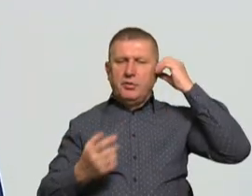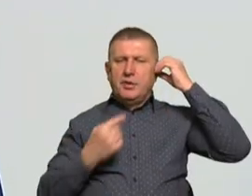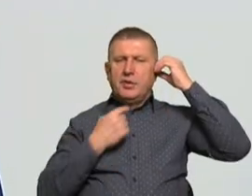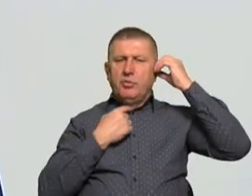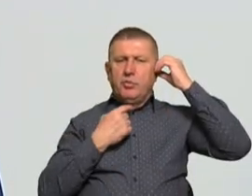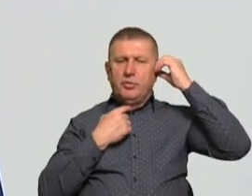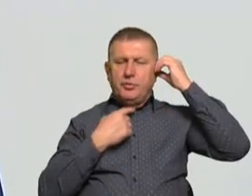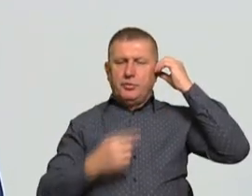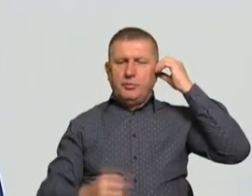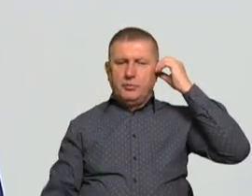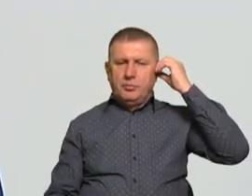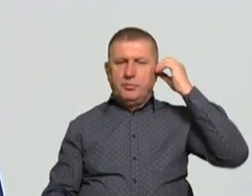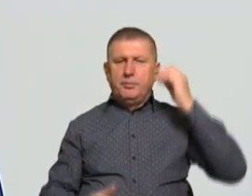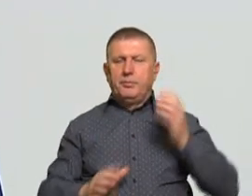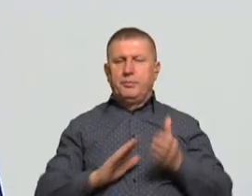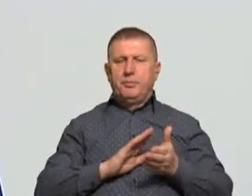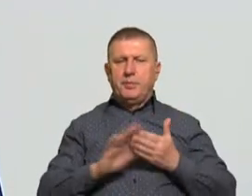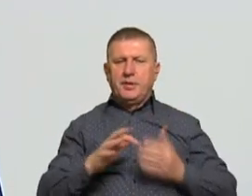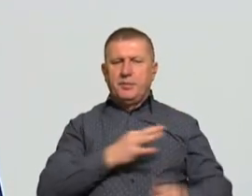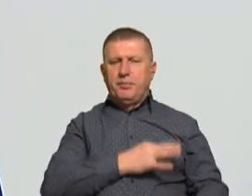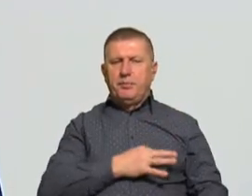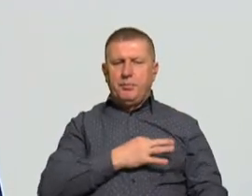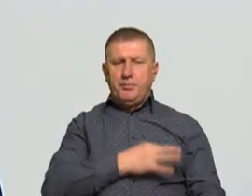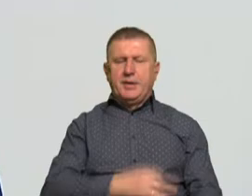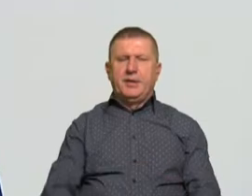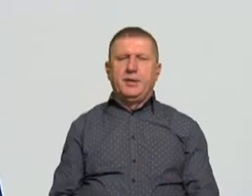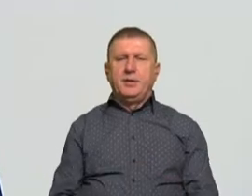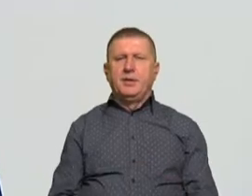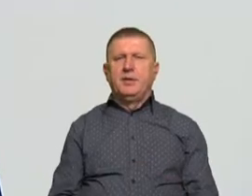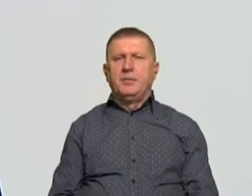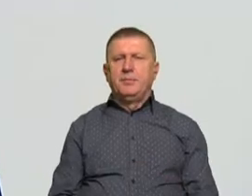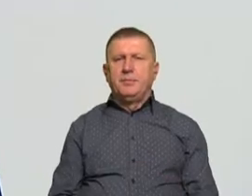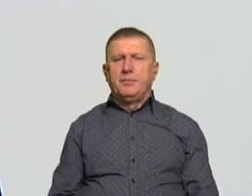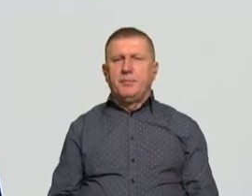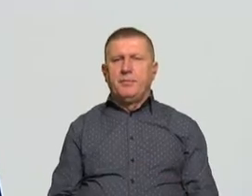właśnie do oddania głosu na bezpartyjnych. Teraz pan Wojciech Borecki.